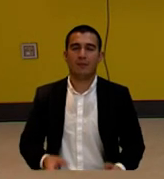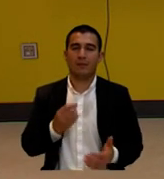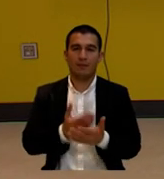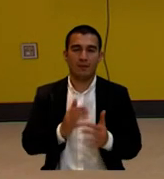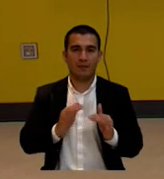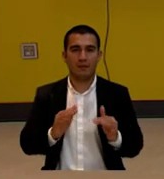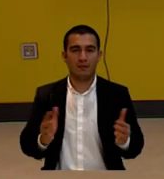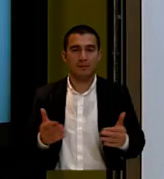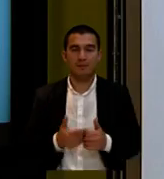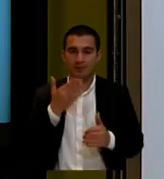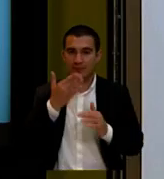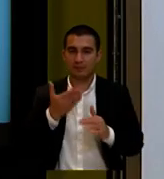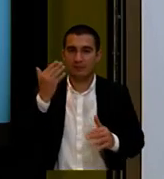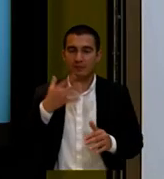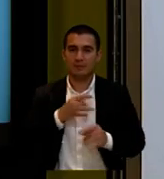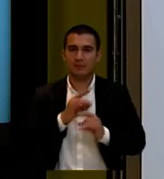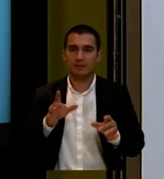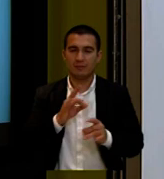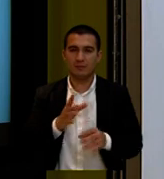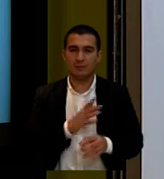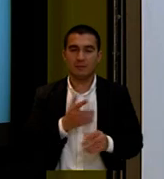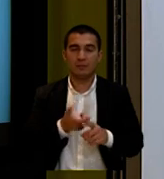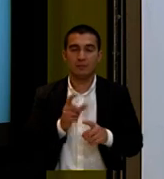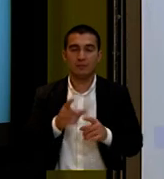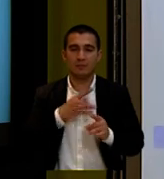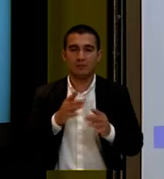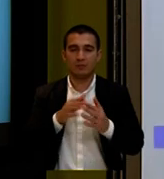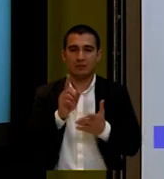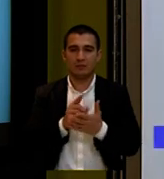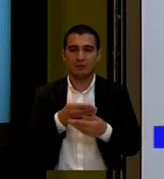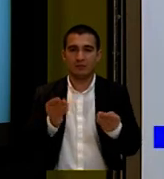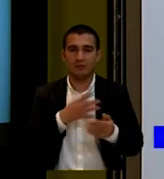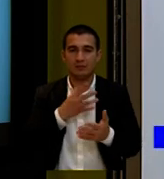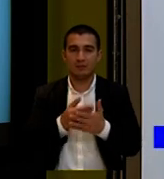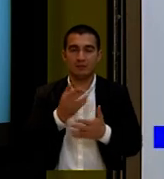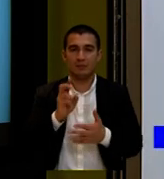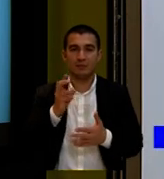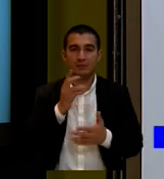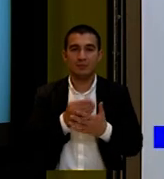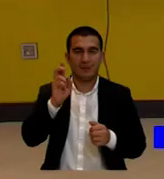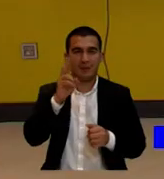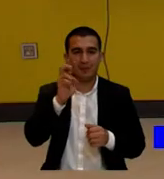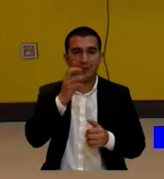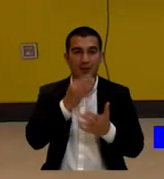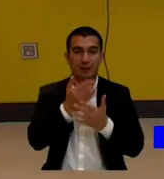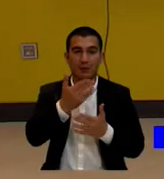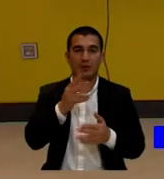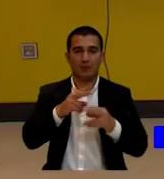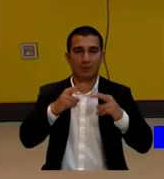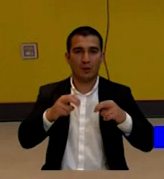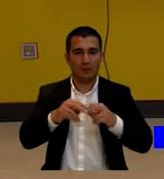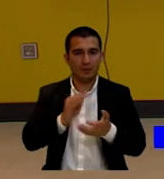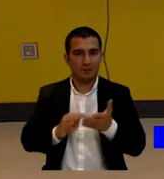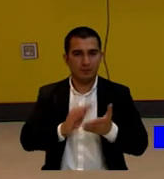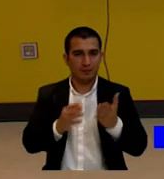Aziz o'quvchilar, o'tgan darsni mustahkamlash uchun sizlardan biologik diktant olmoqchiman. Hozir